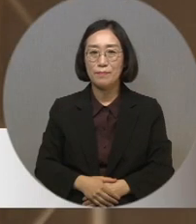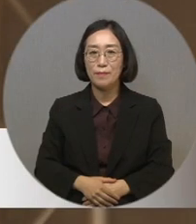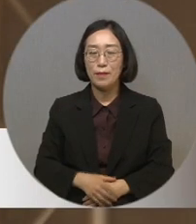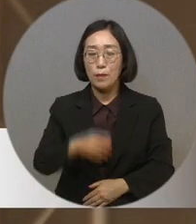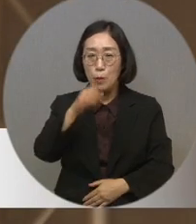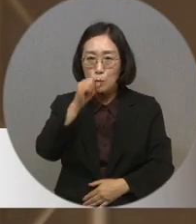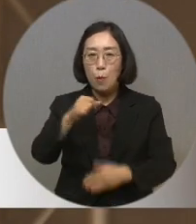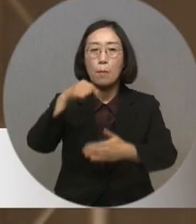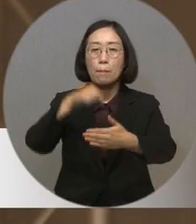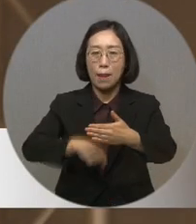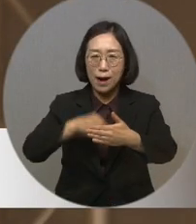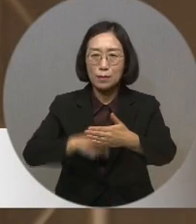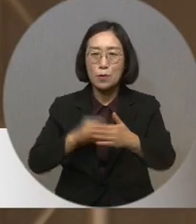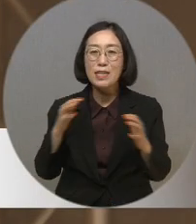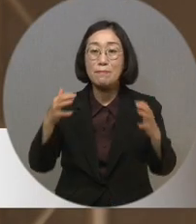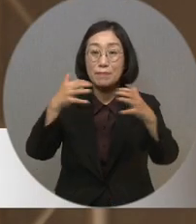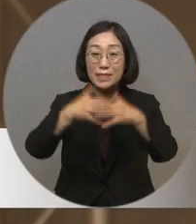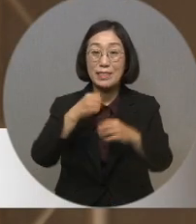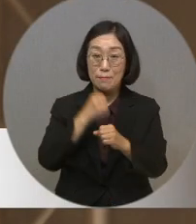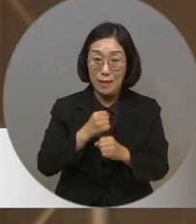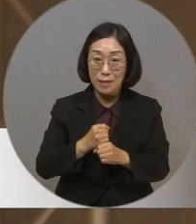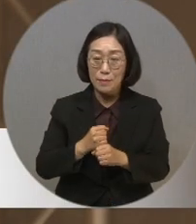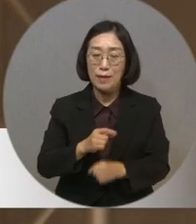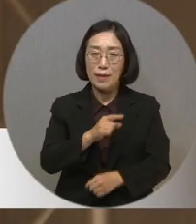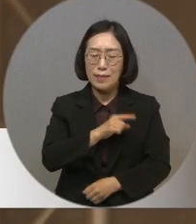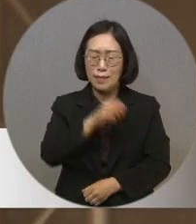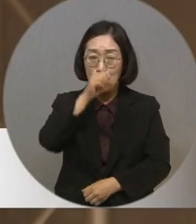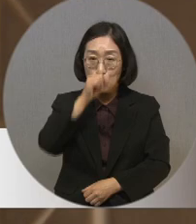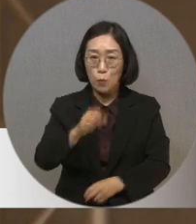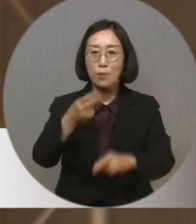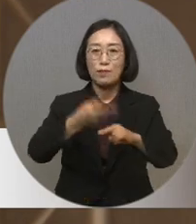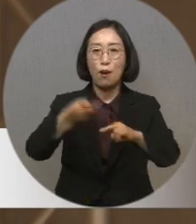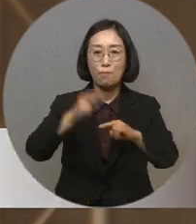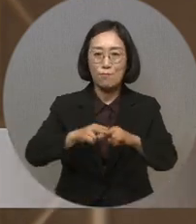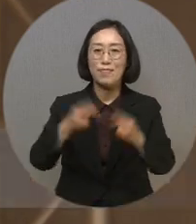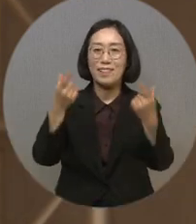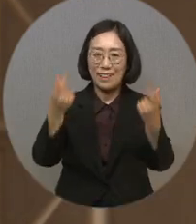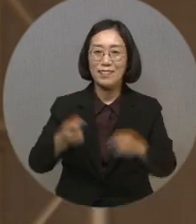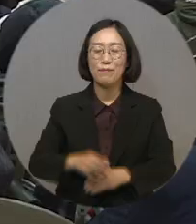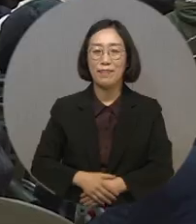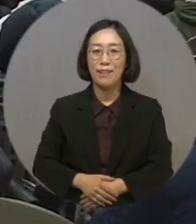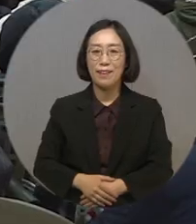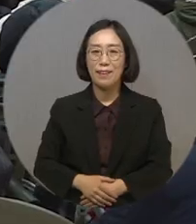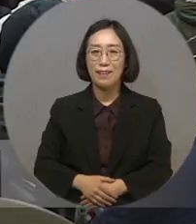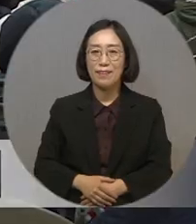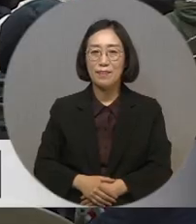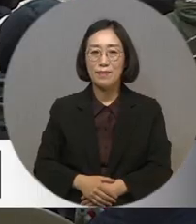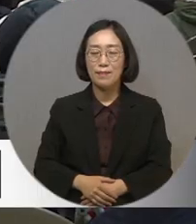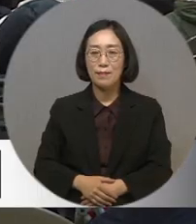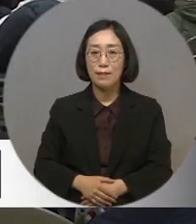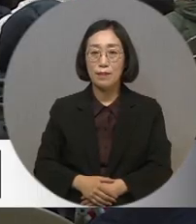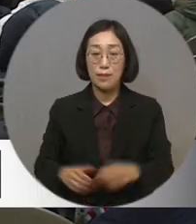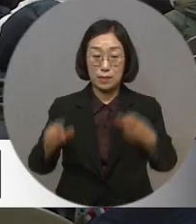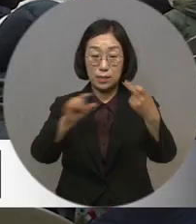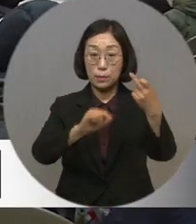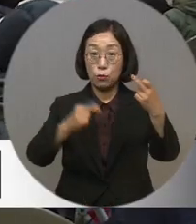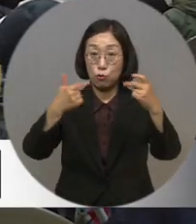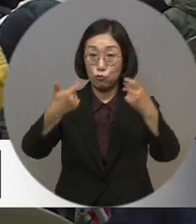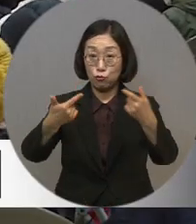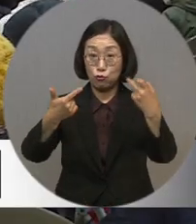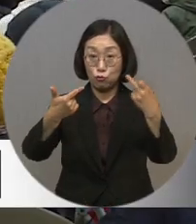좋은 마음으로 김장을 담그면 그게 가장 최고의 선물이라고 생각합니다. 지난 6일